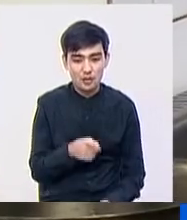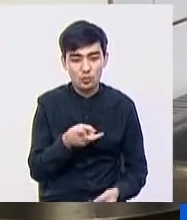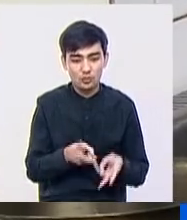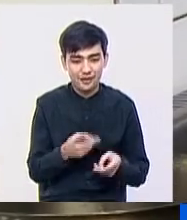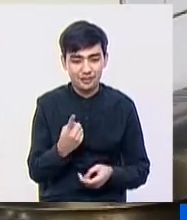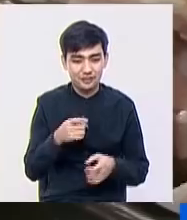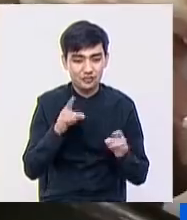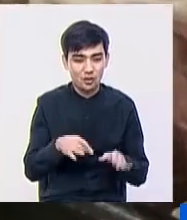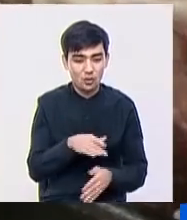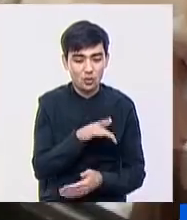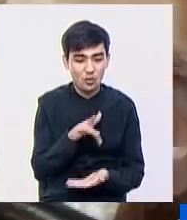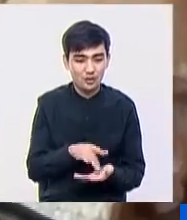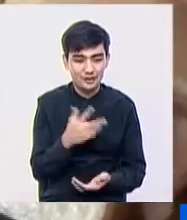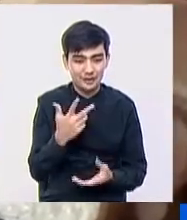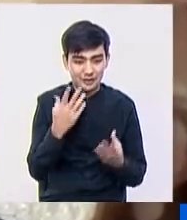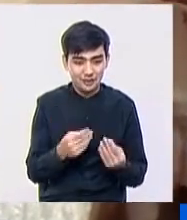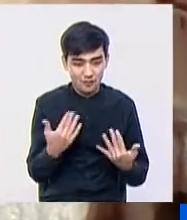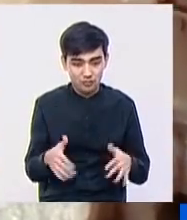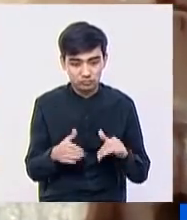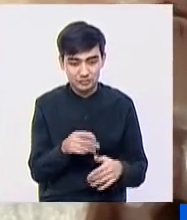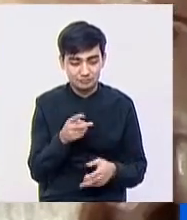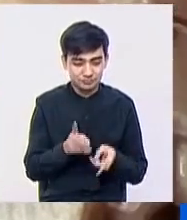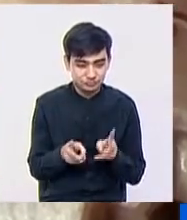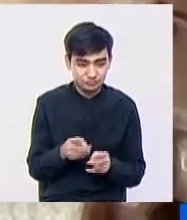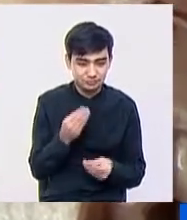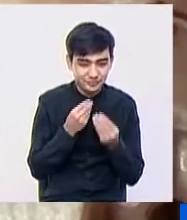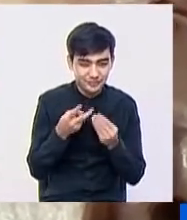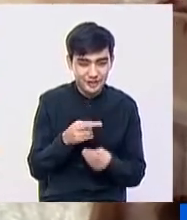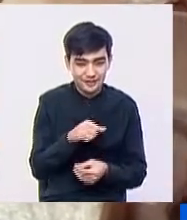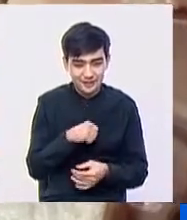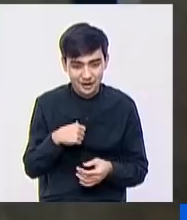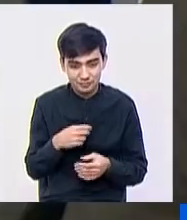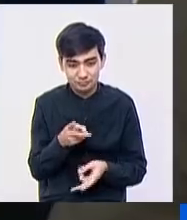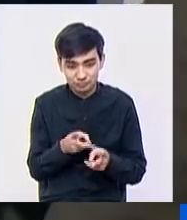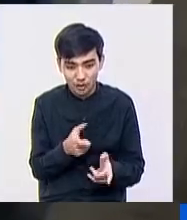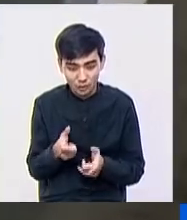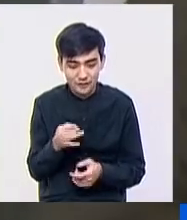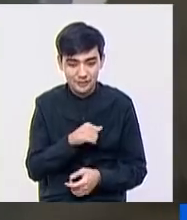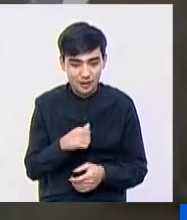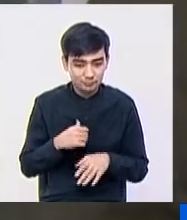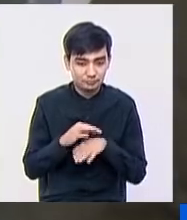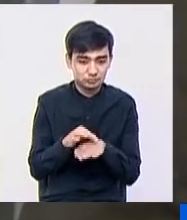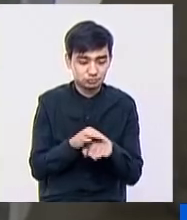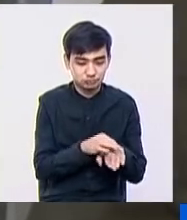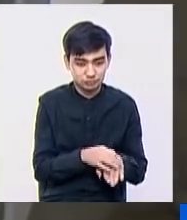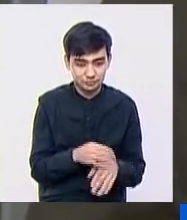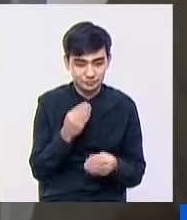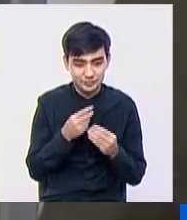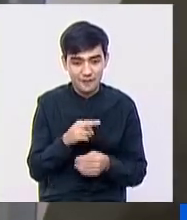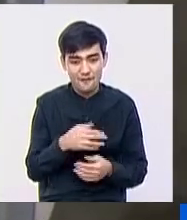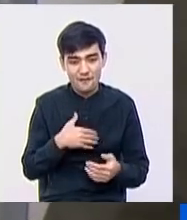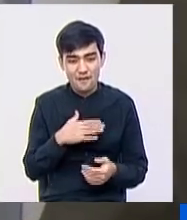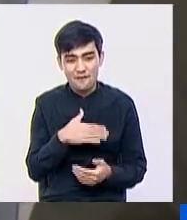из ресторанов города. Здесь уже третий день готовят еду, готовят и сами развозят. На свой страх и риск рестораторы,